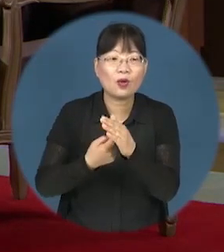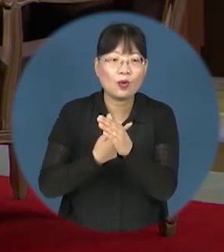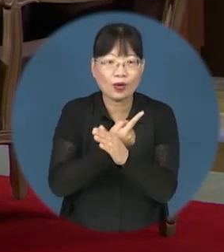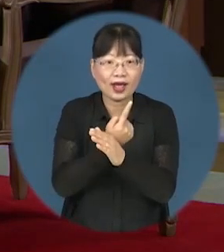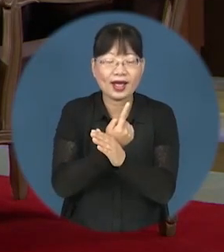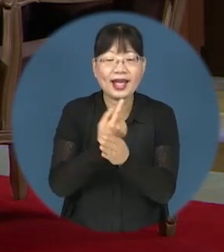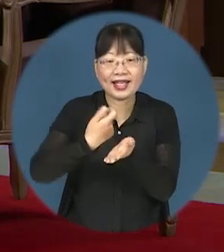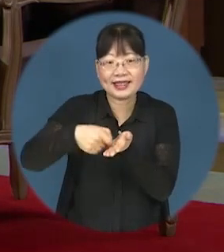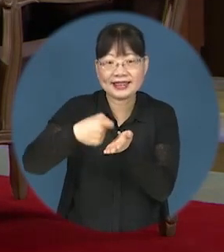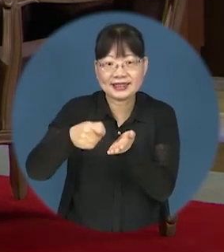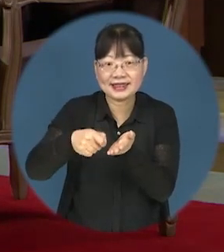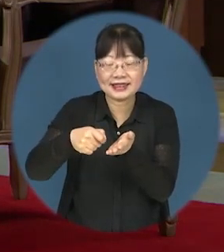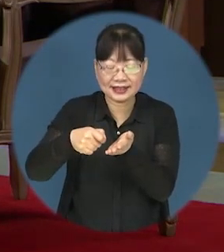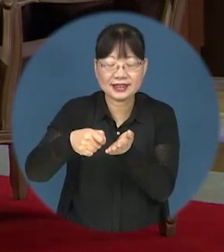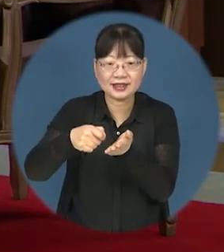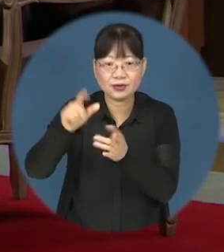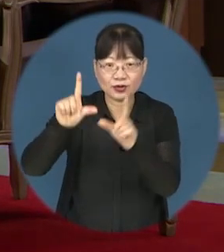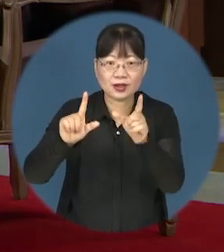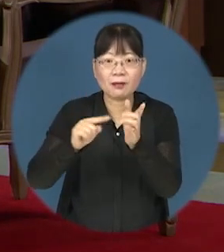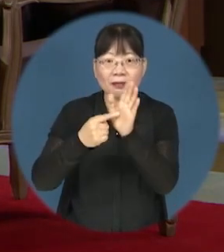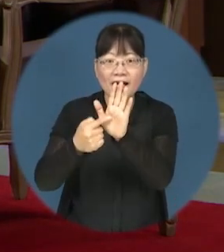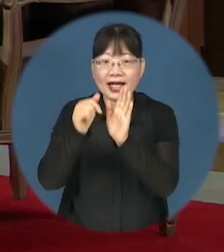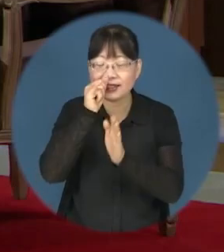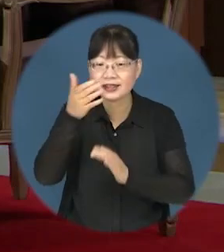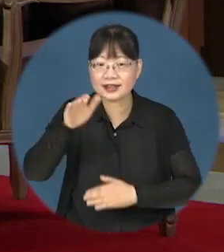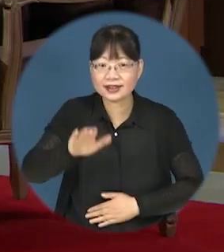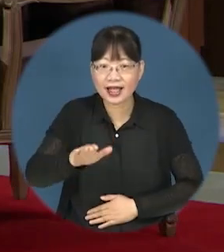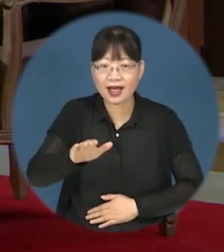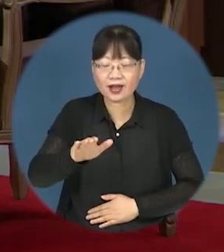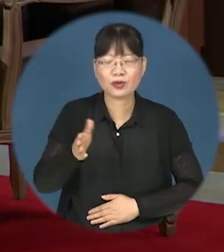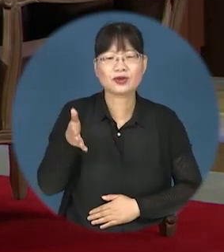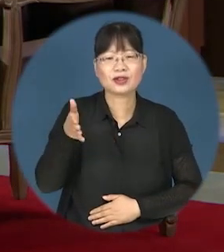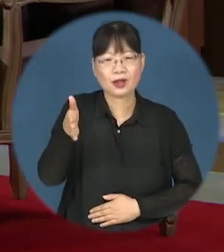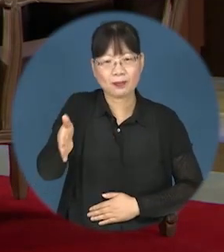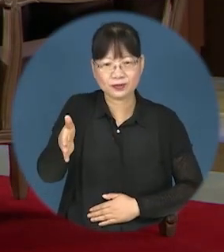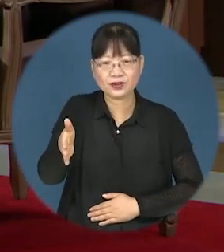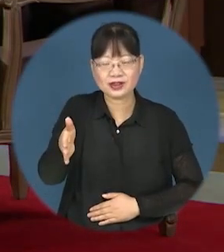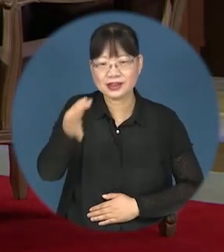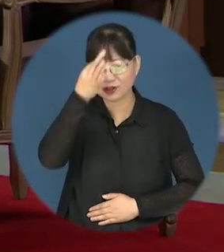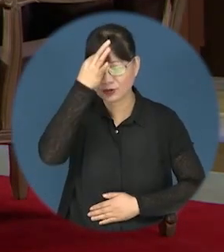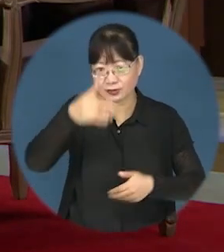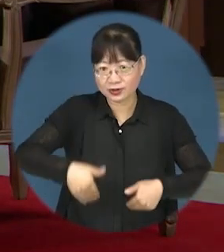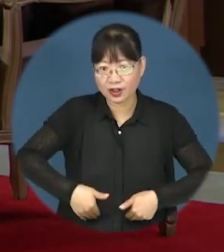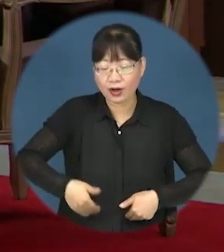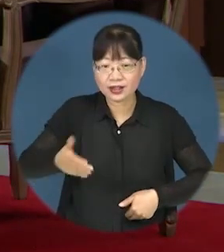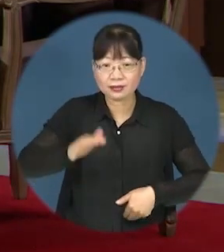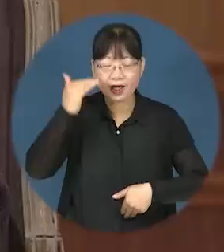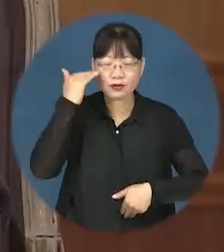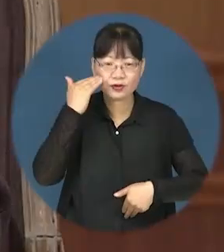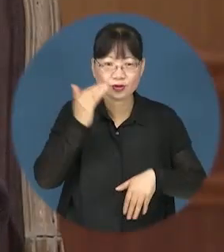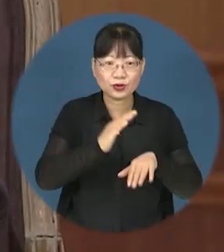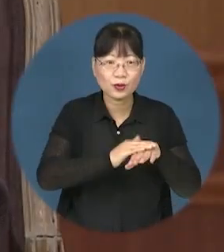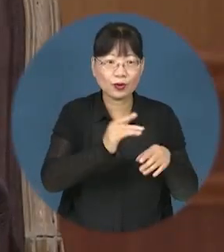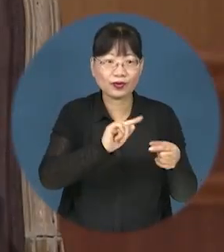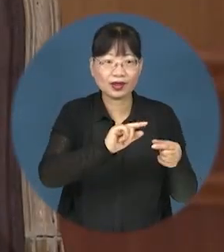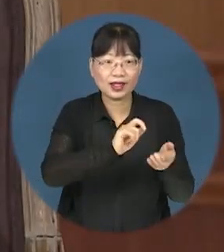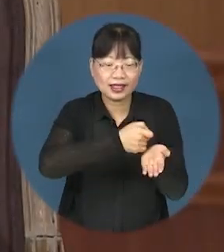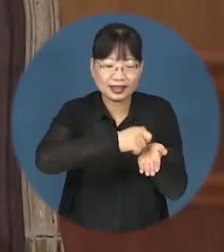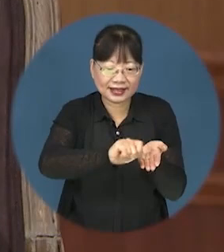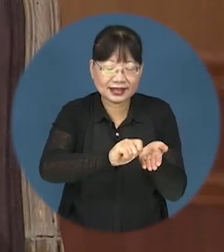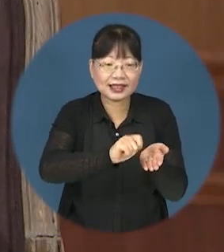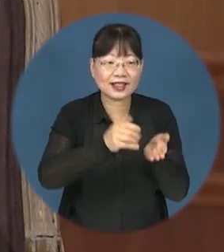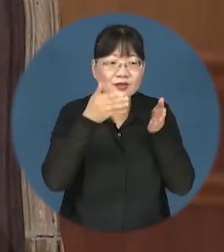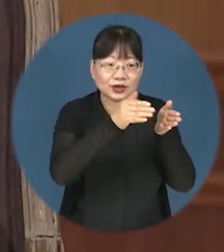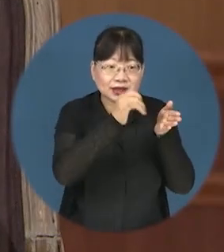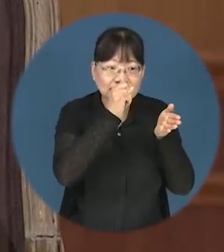세태 요 그런데 우리나라에 와서 우리나라의 선진 글씨에 좀 집중이 되어 있어요 울 씨의 그래서 손글씨에 감성이